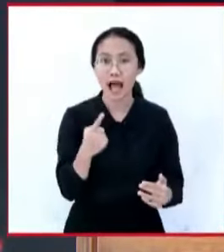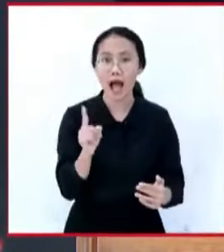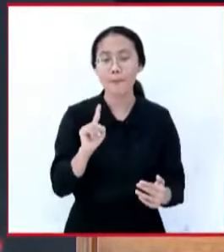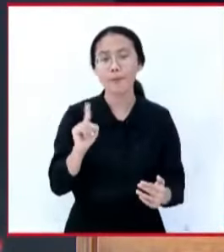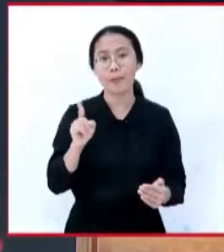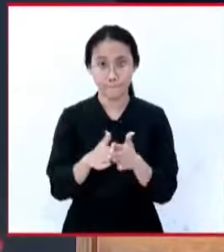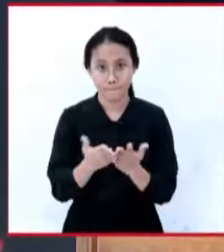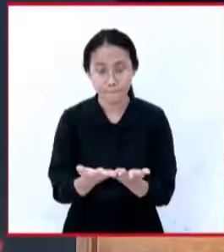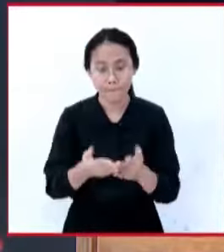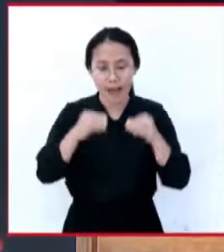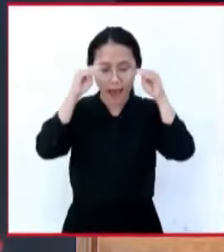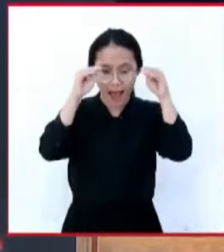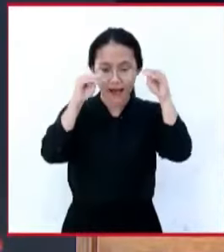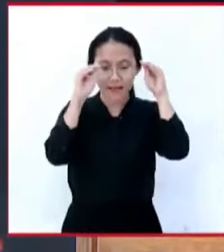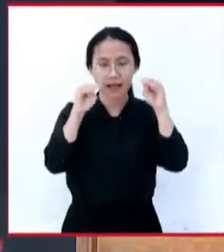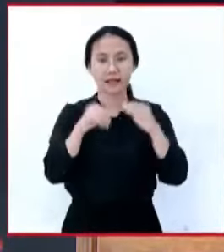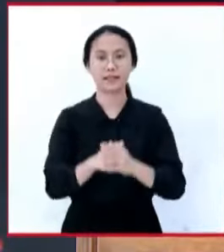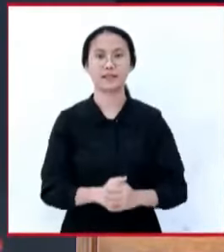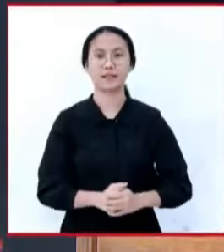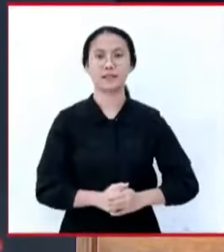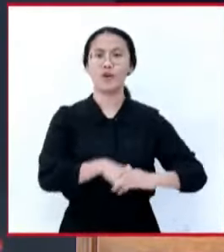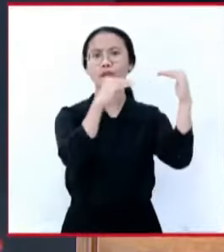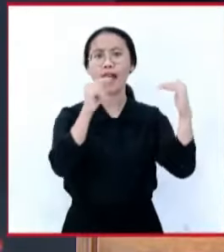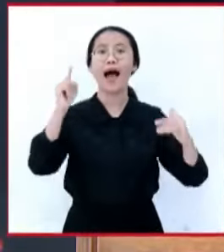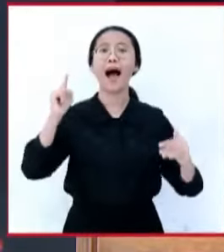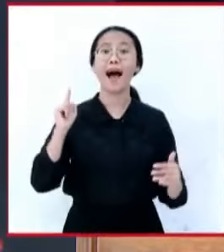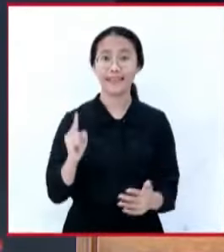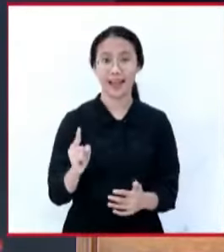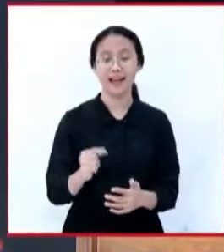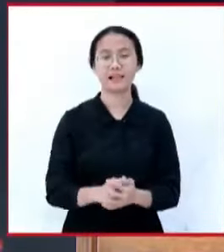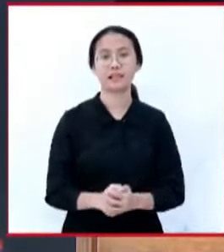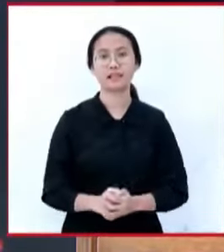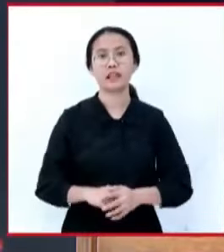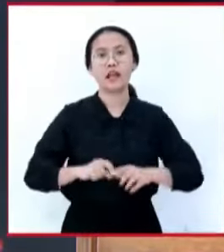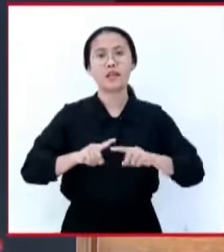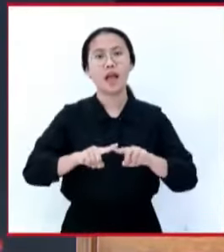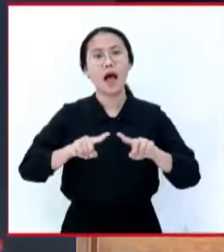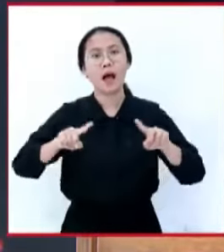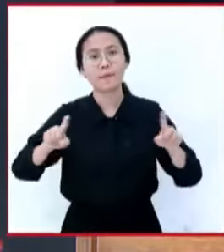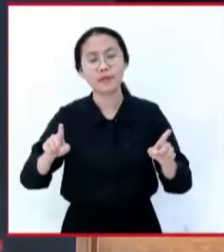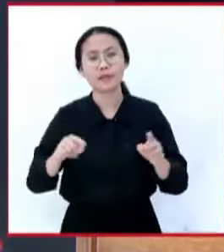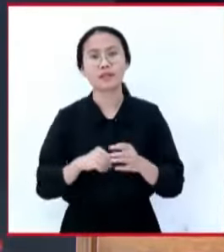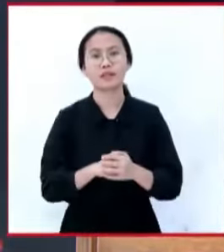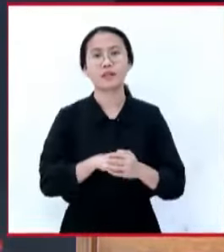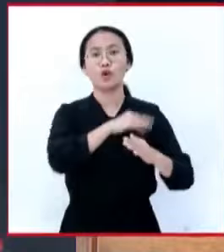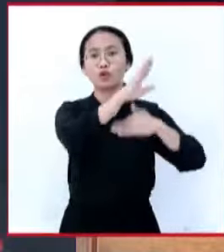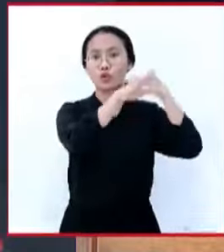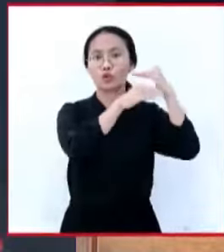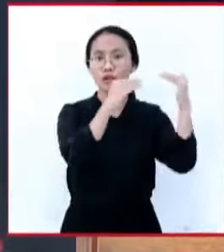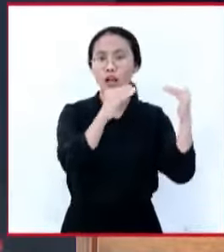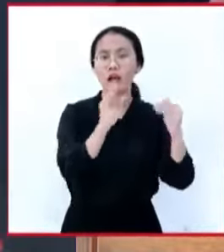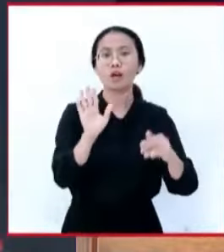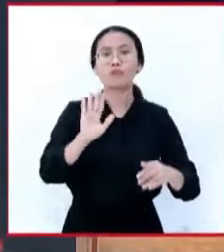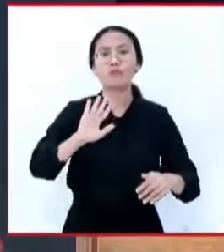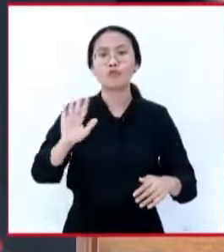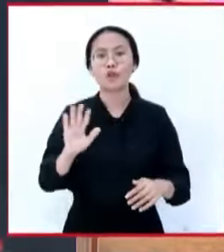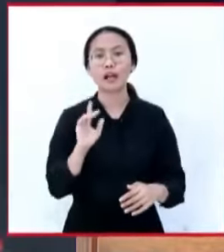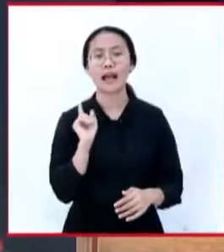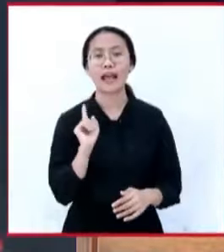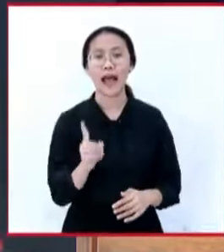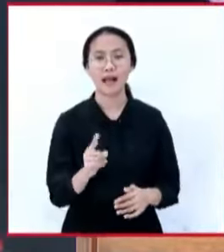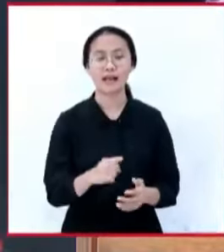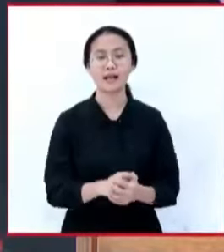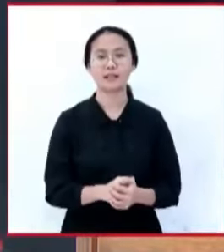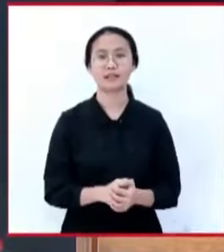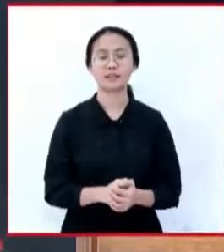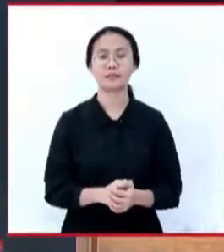mengajarkannya jadi surga itu benar-benar ada tapi surga bukan hanya ada seada sebagai